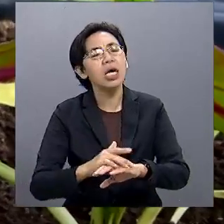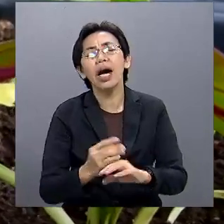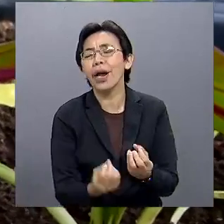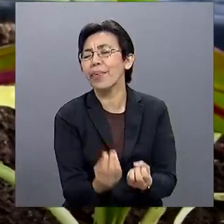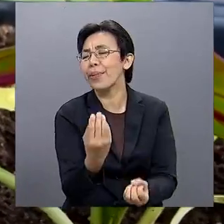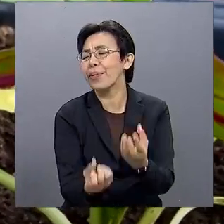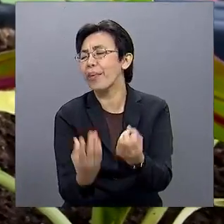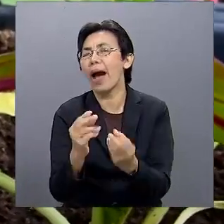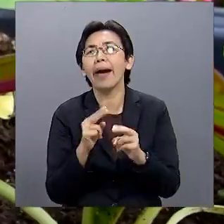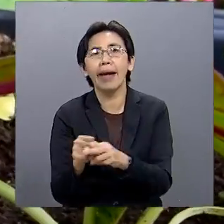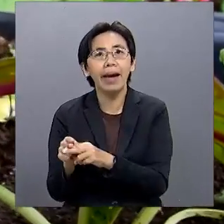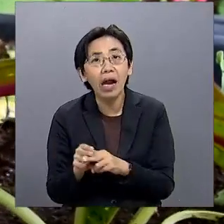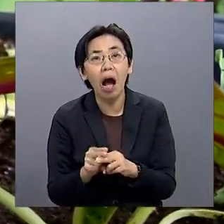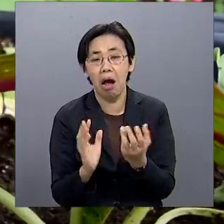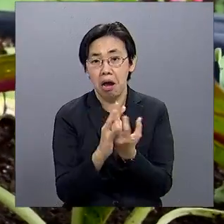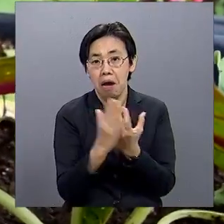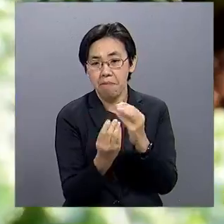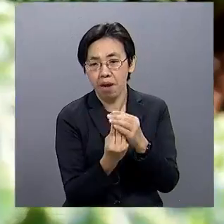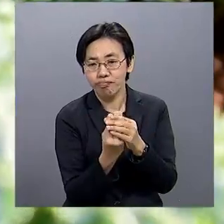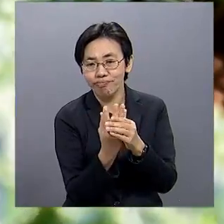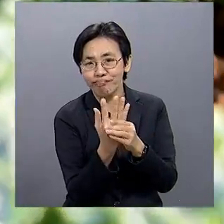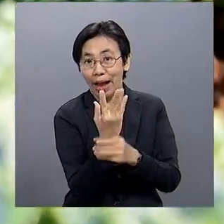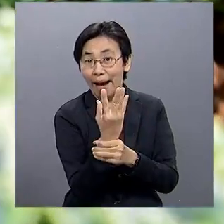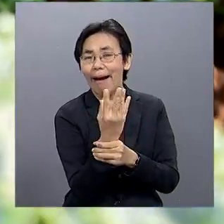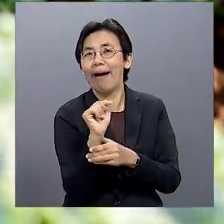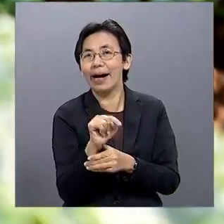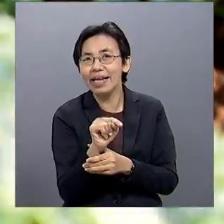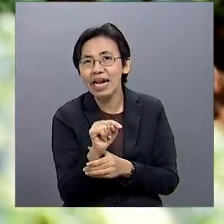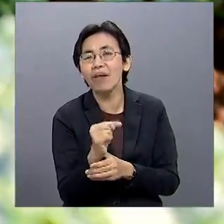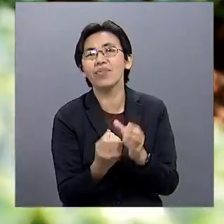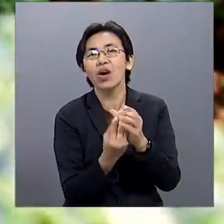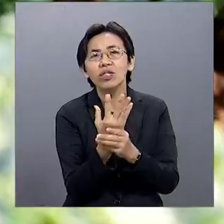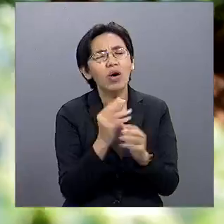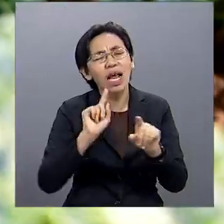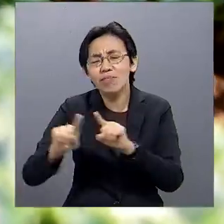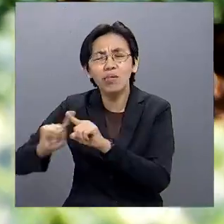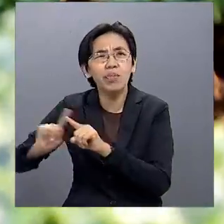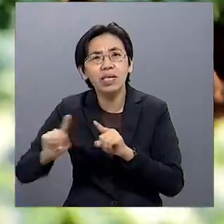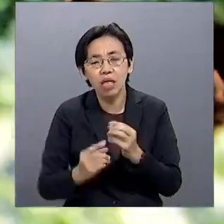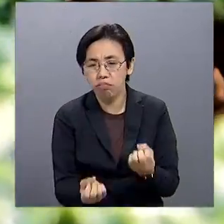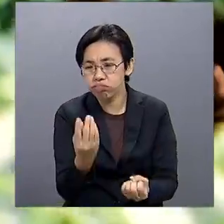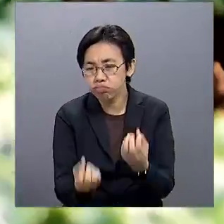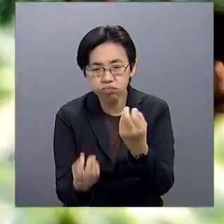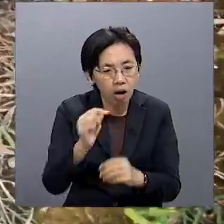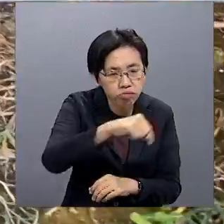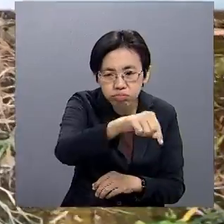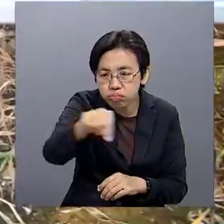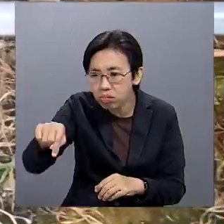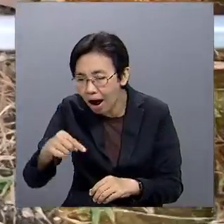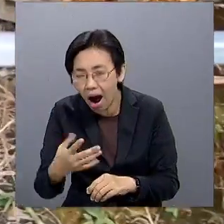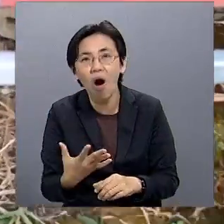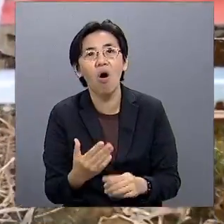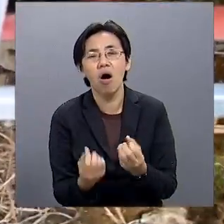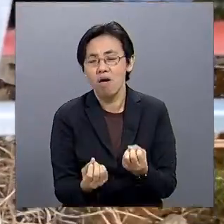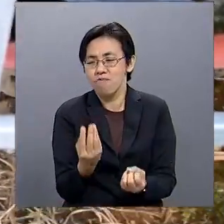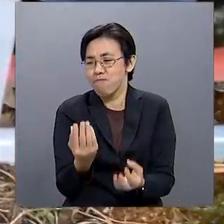างที่เห็นอยู่นี้คือผักออร์แกนิกปลอดสารพิษครับไม่ว่าจะเป็นทั้งต้นคอสกรีนโอ๊กเรดบัตเตอร์เวียและมินิคอสครับกำลังเติบโต